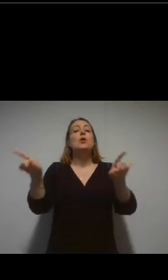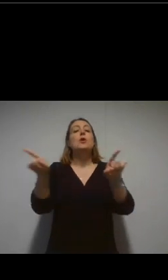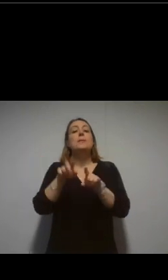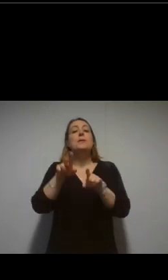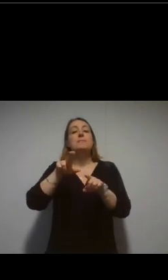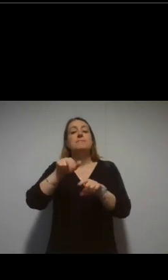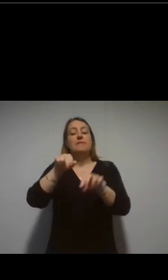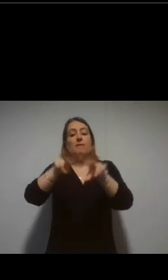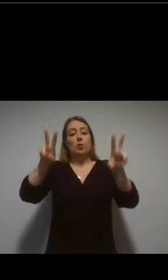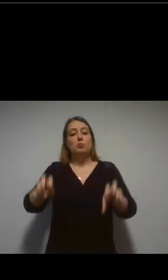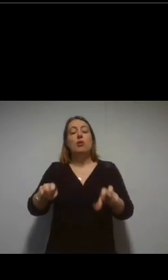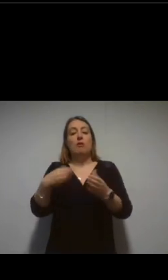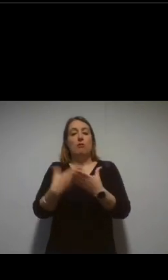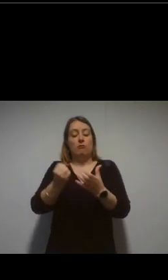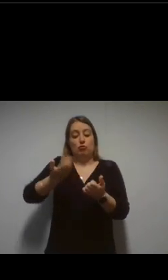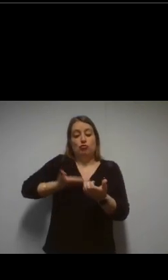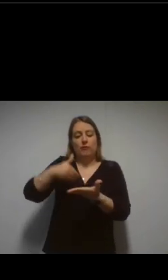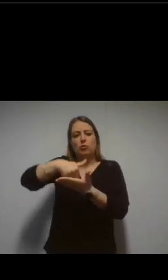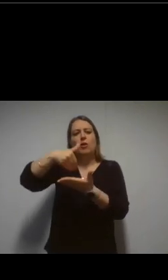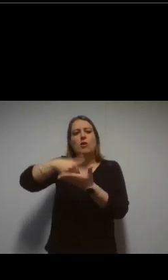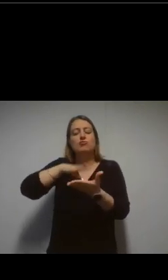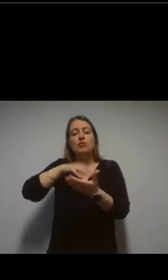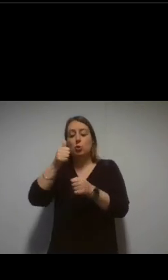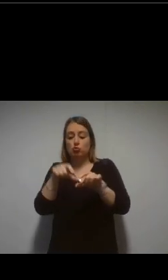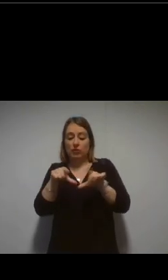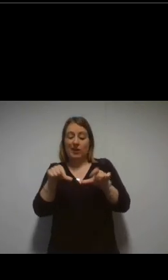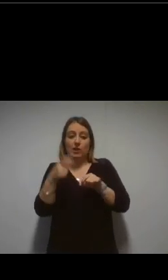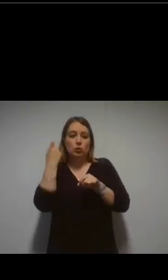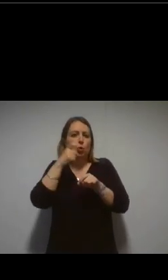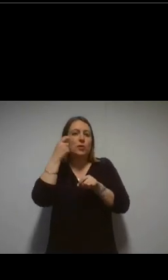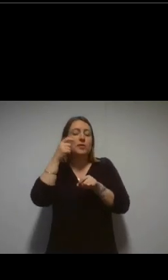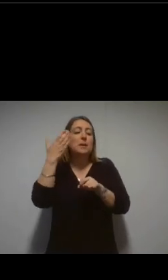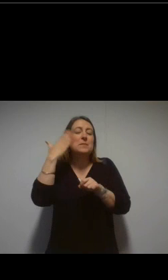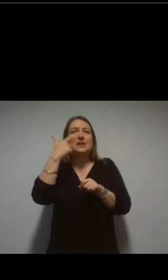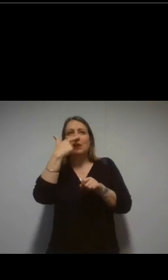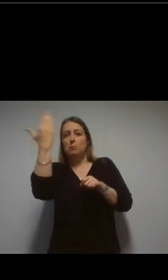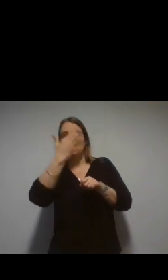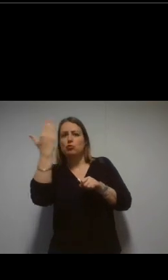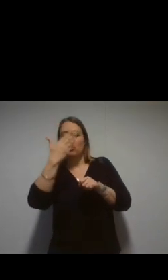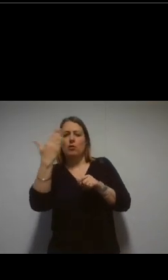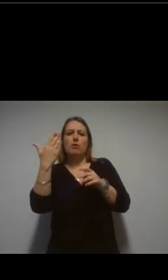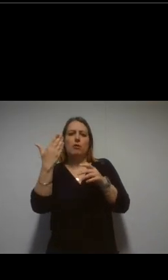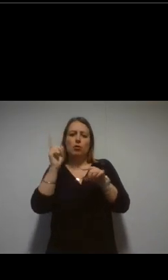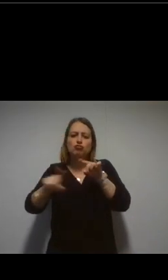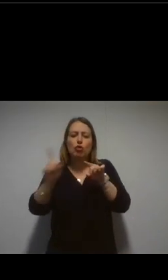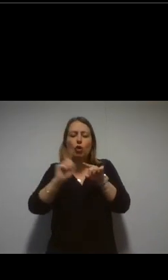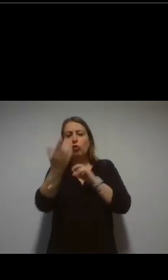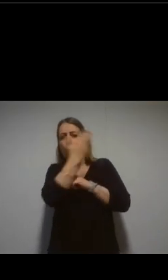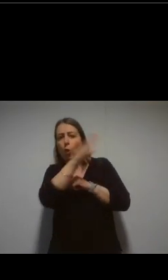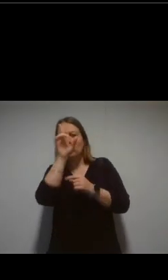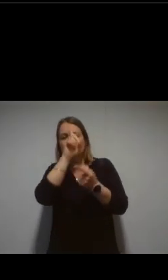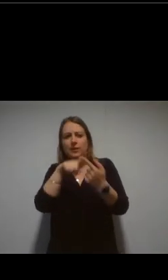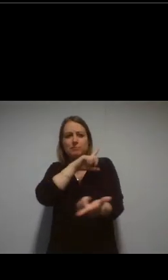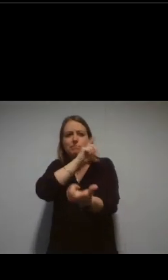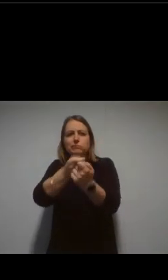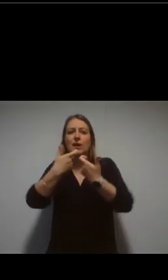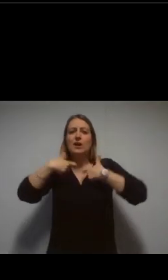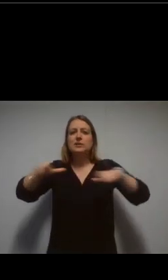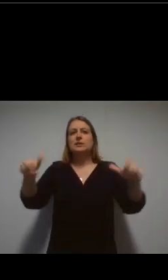vous avez une case commentaire. S'il y a d'autres choses que vous souhaiteriez voir en place sur un webinaire pour le rendre encore plus